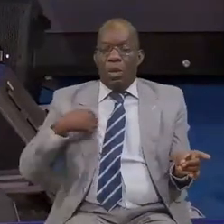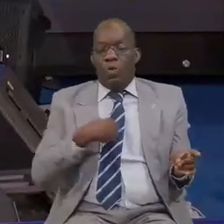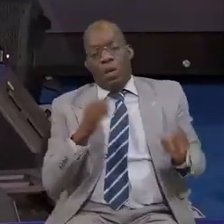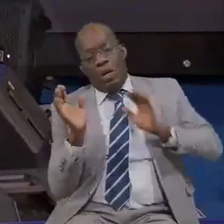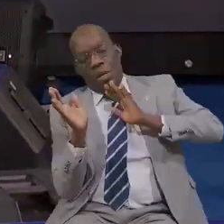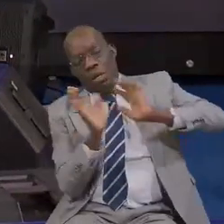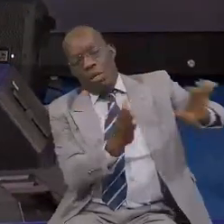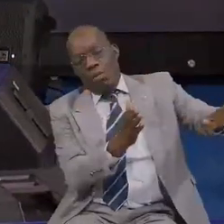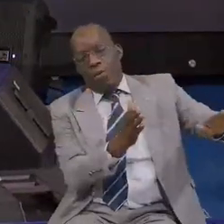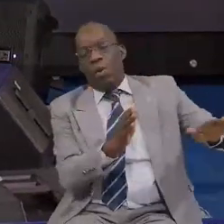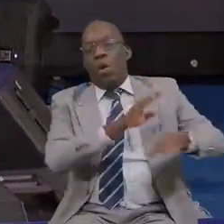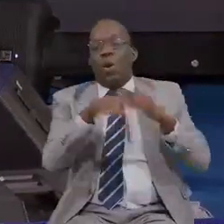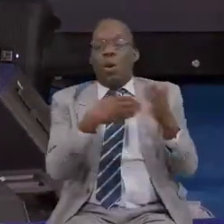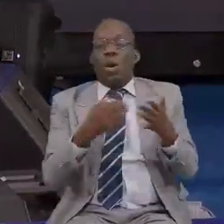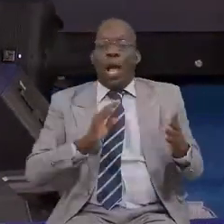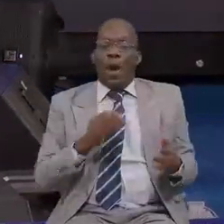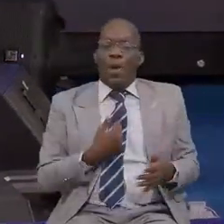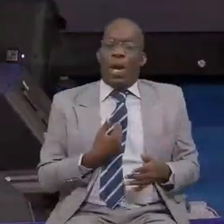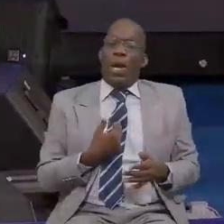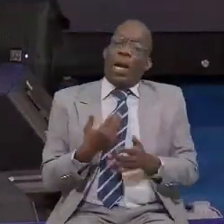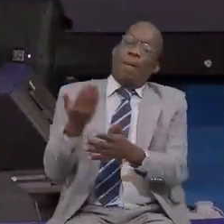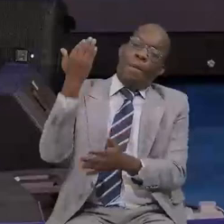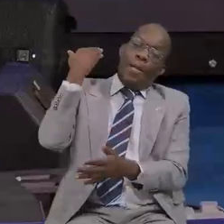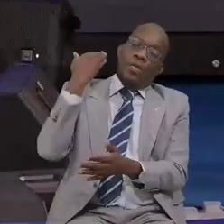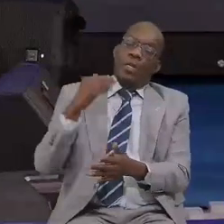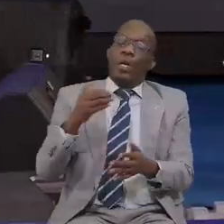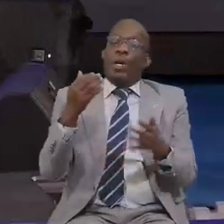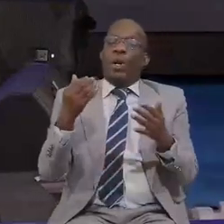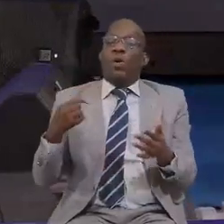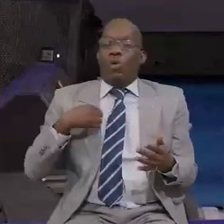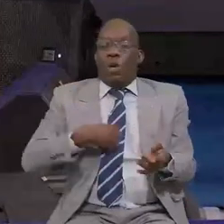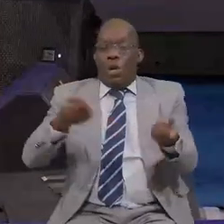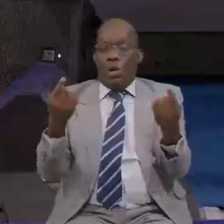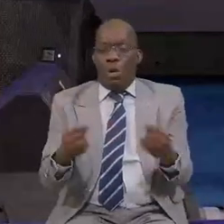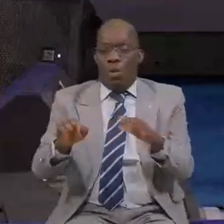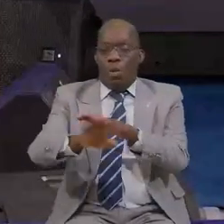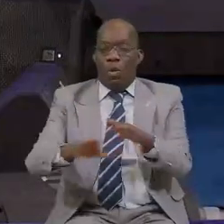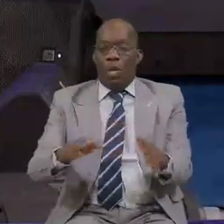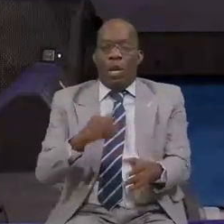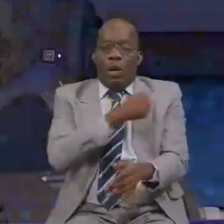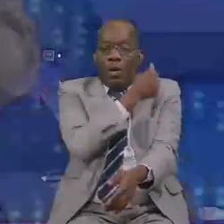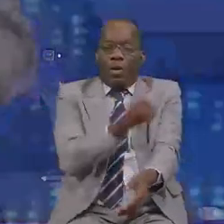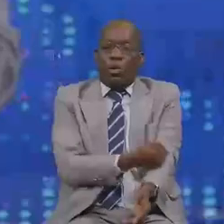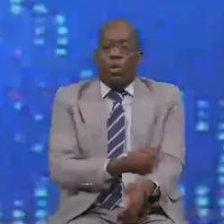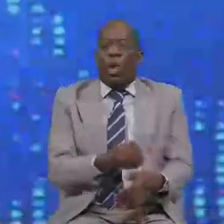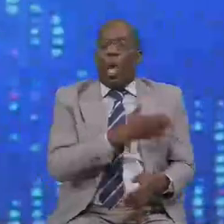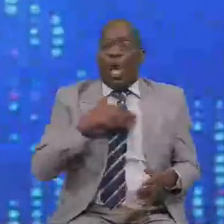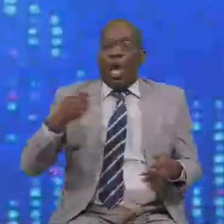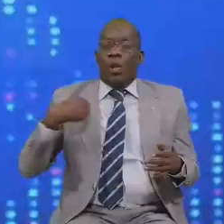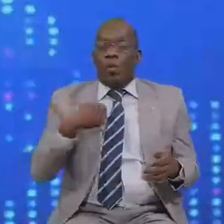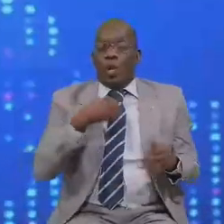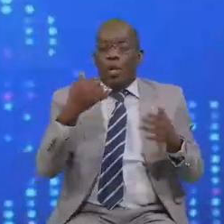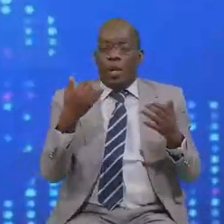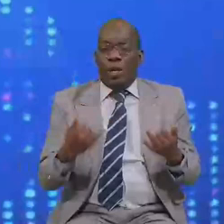nous laissons tout notre passé et nous venons maintenant sous l'autorité. Et maintenant, nous sommes